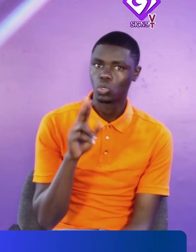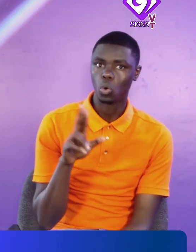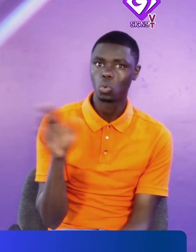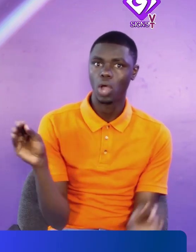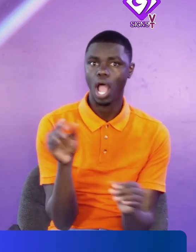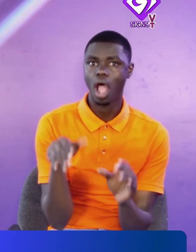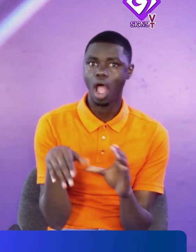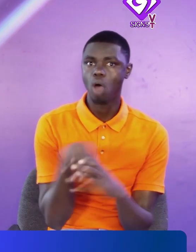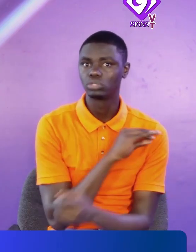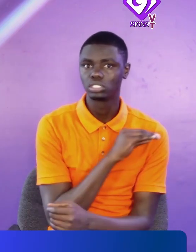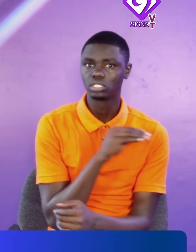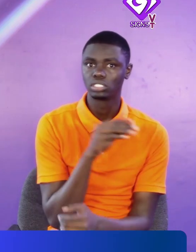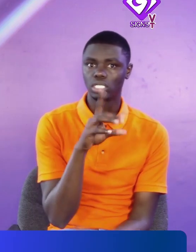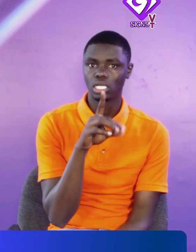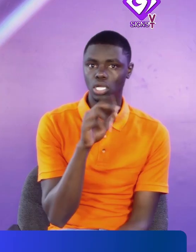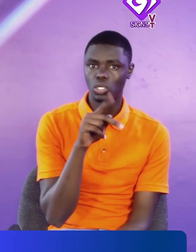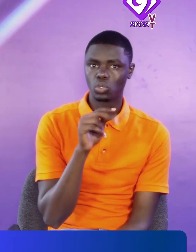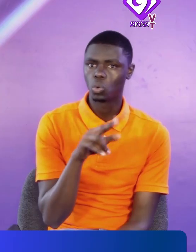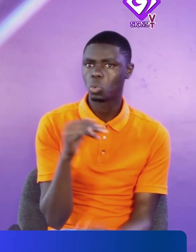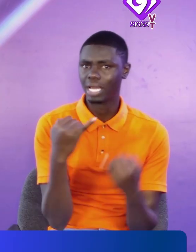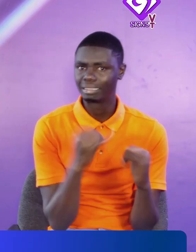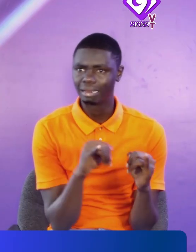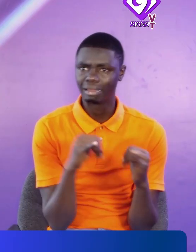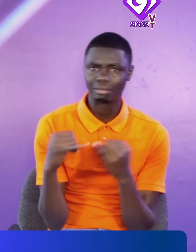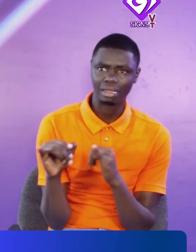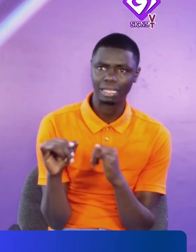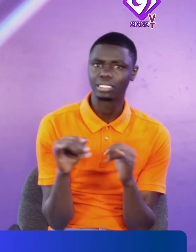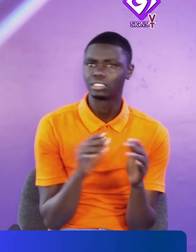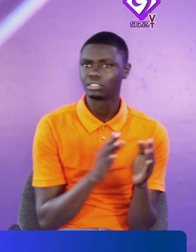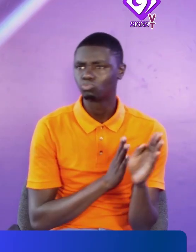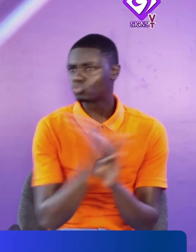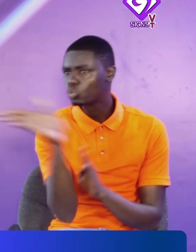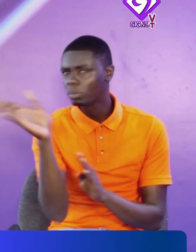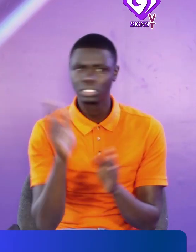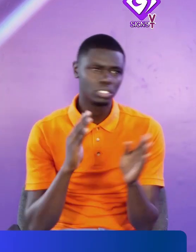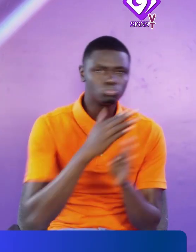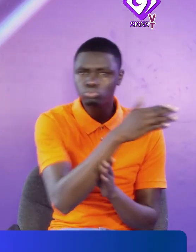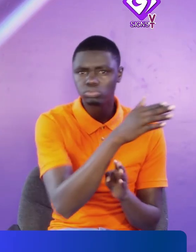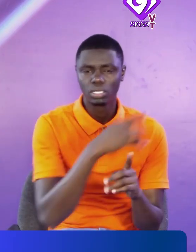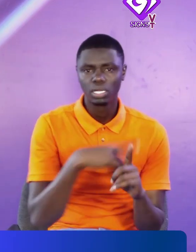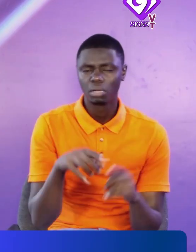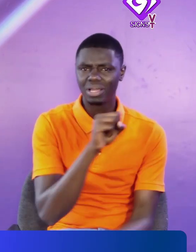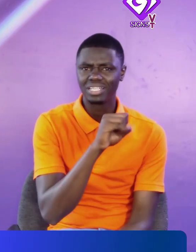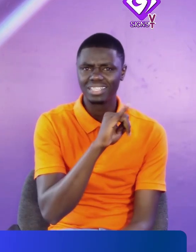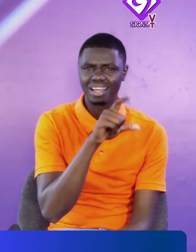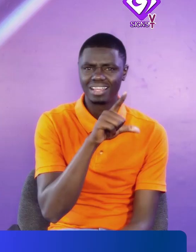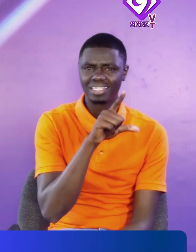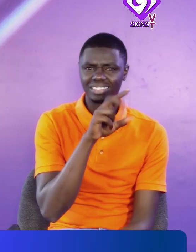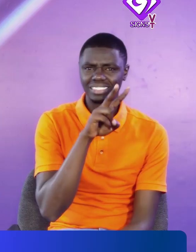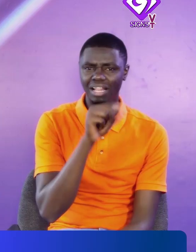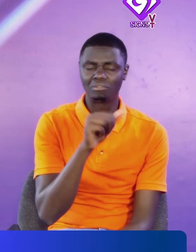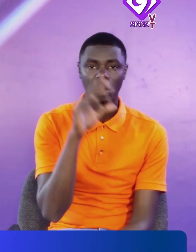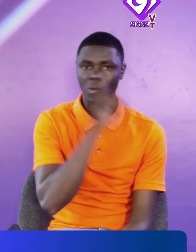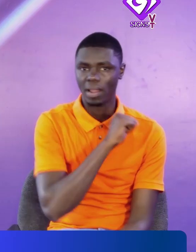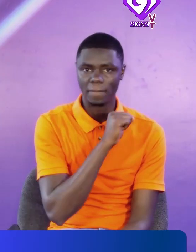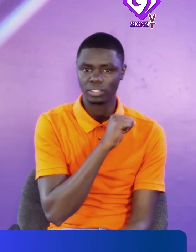Doku akishika mpira anajaribu ku beat his man, analeta crossi nini, but Bernardo Silva hizo vitu alikuwa analaka. Hadi angestahili kucheza